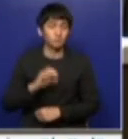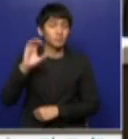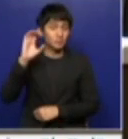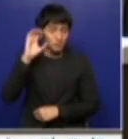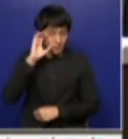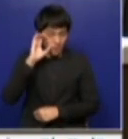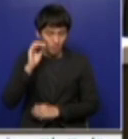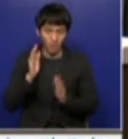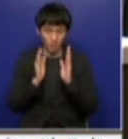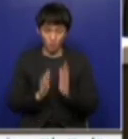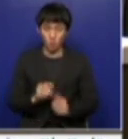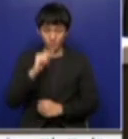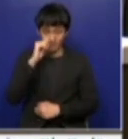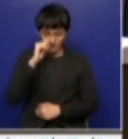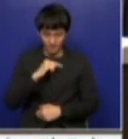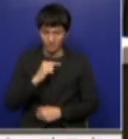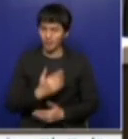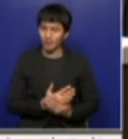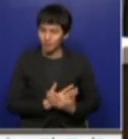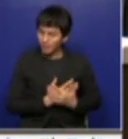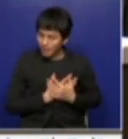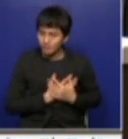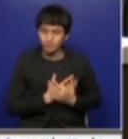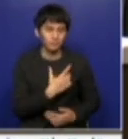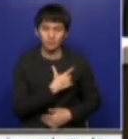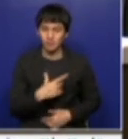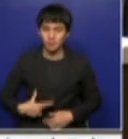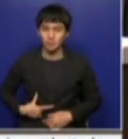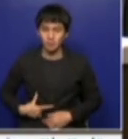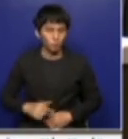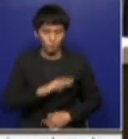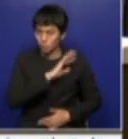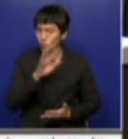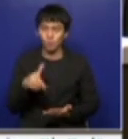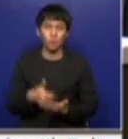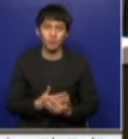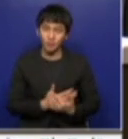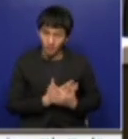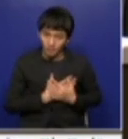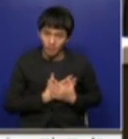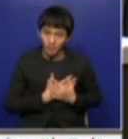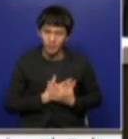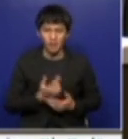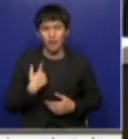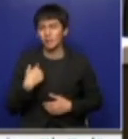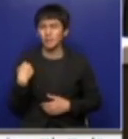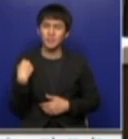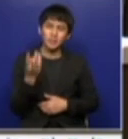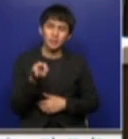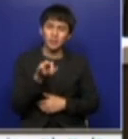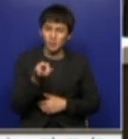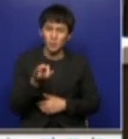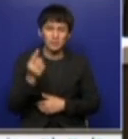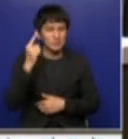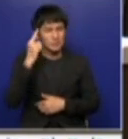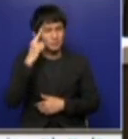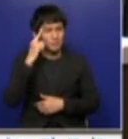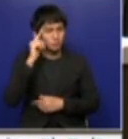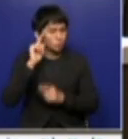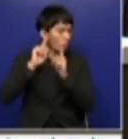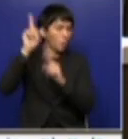คนไทยรักสถาบันทุกคนครับก็อาจจะมีบ้างครับเล็กๆน้อยสำหรับคนที่มีความคิดสุดตรง